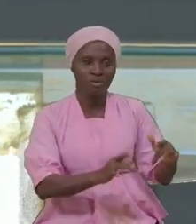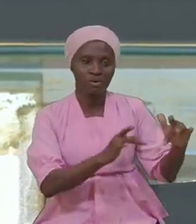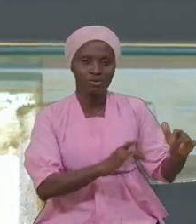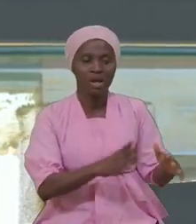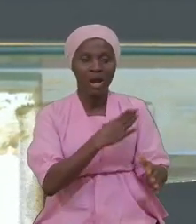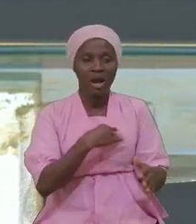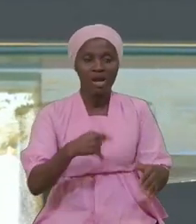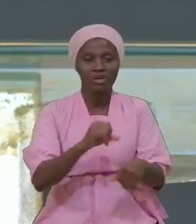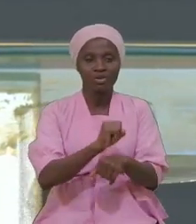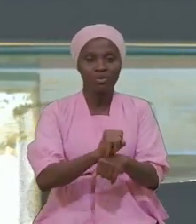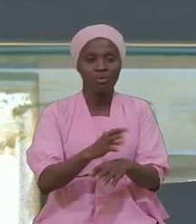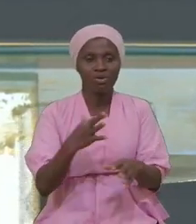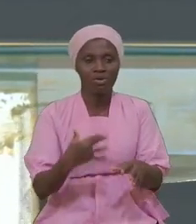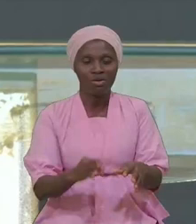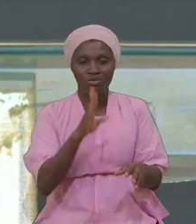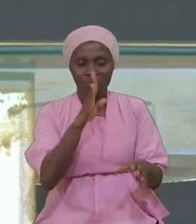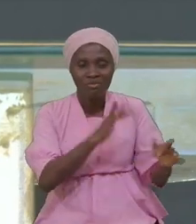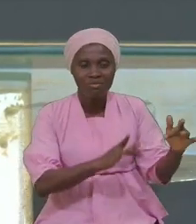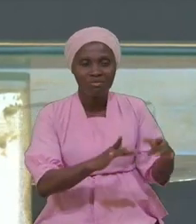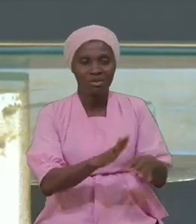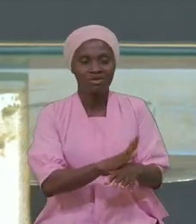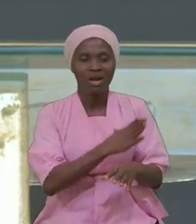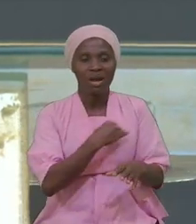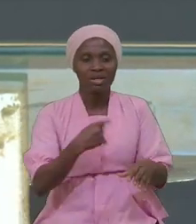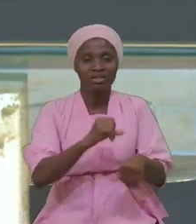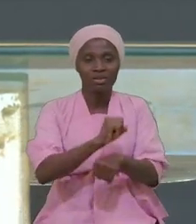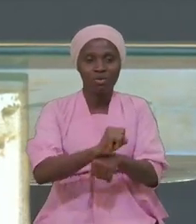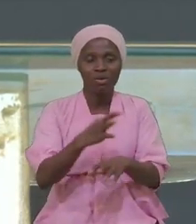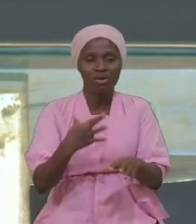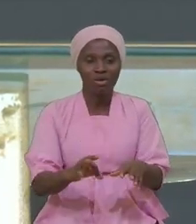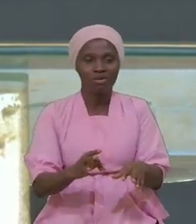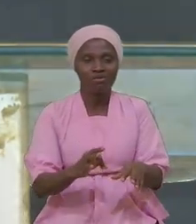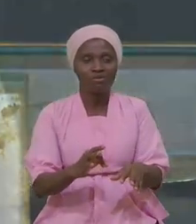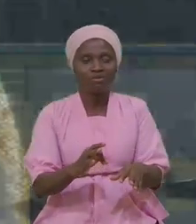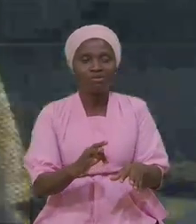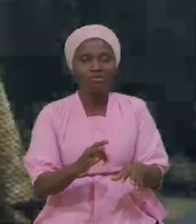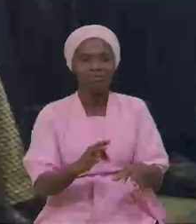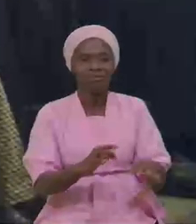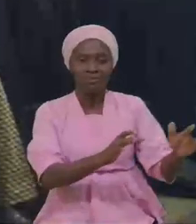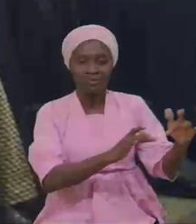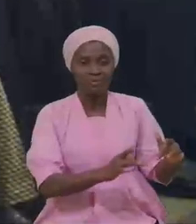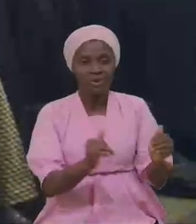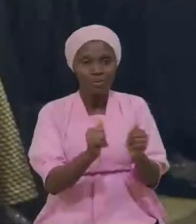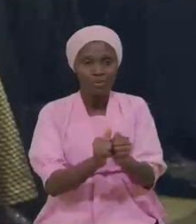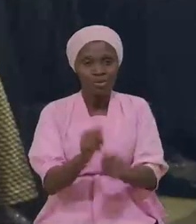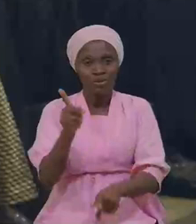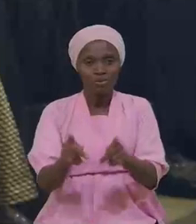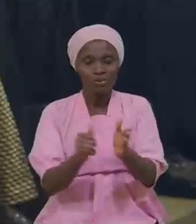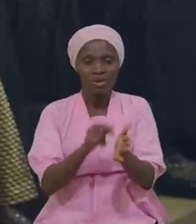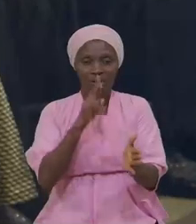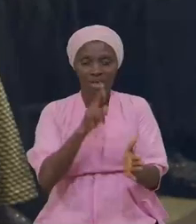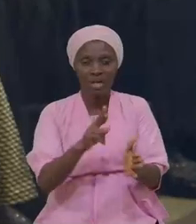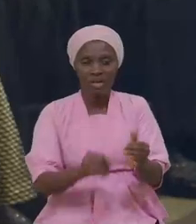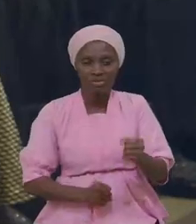et l'œuvre d'être miséricordieux et une œuvre de sympathie envers ceux qui